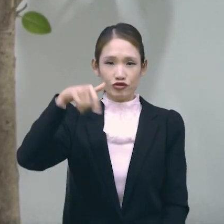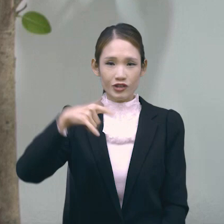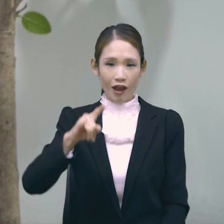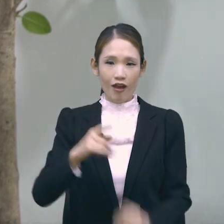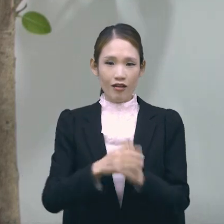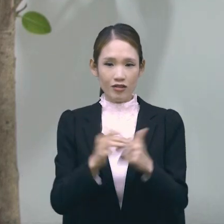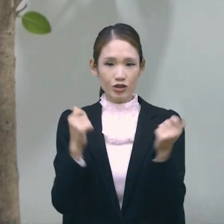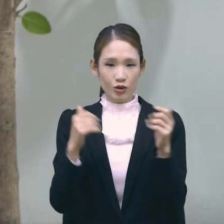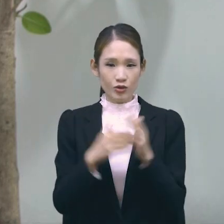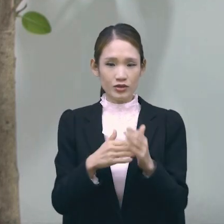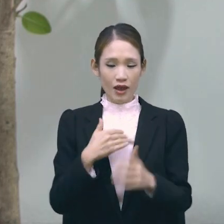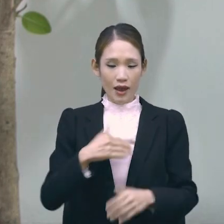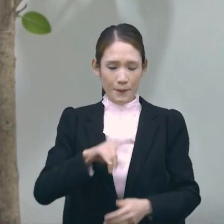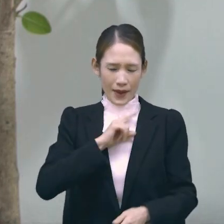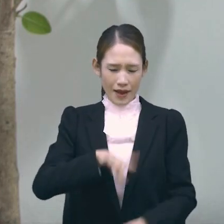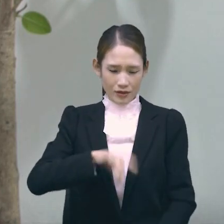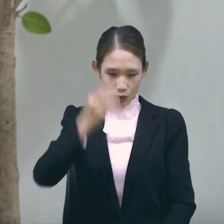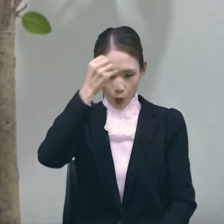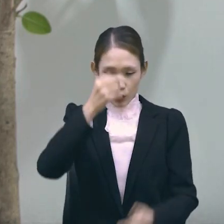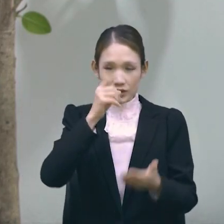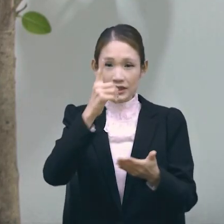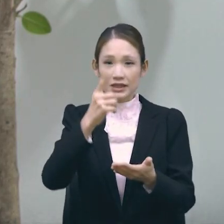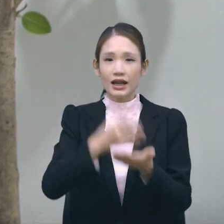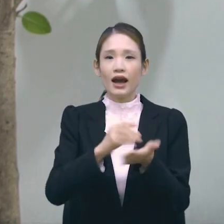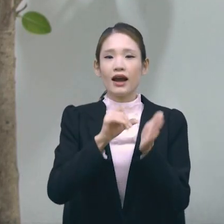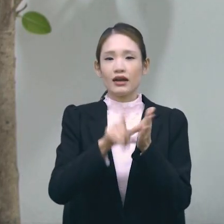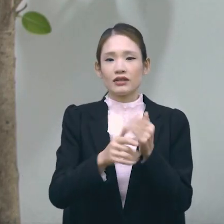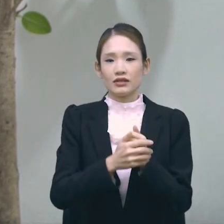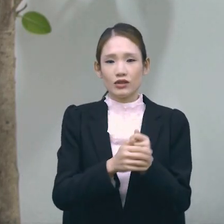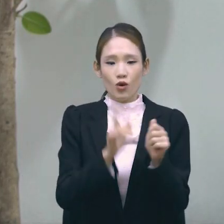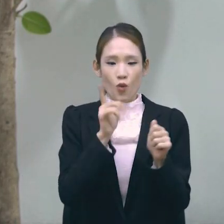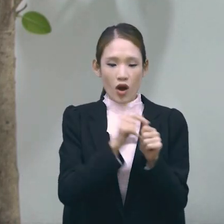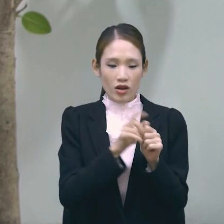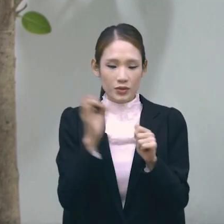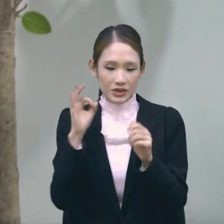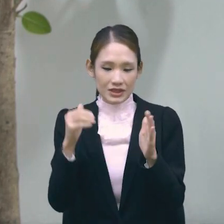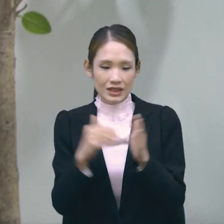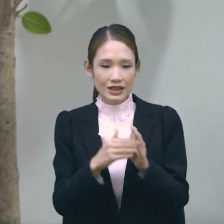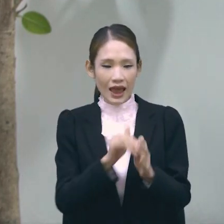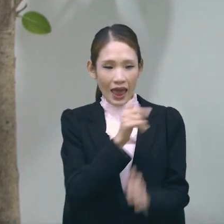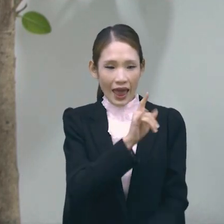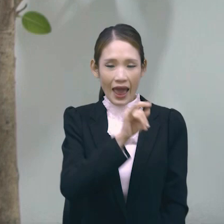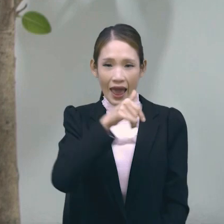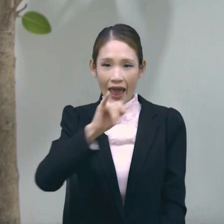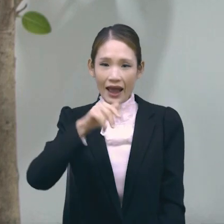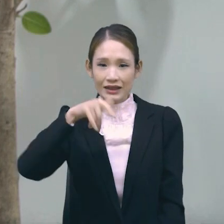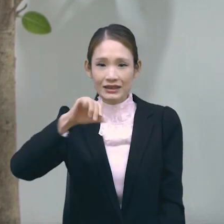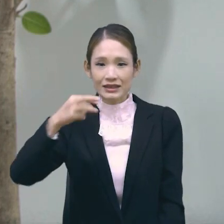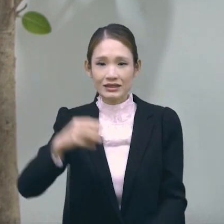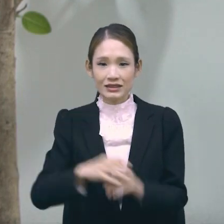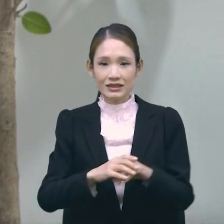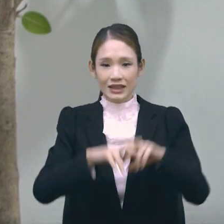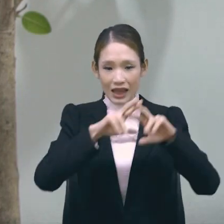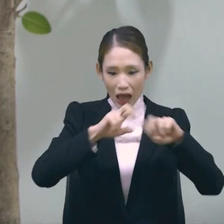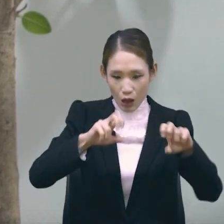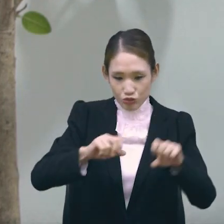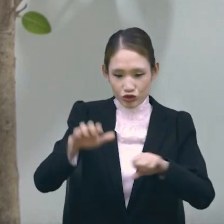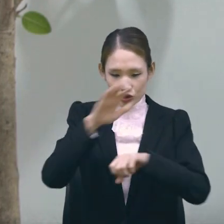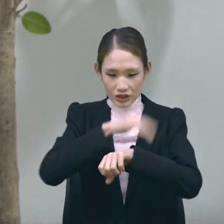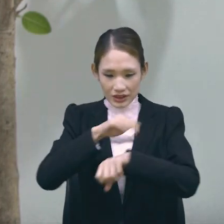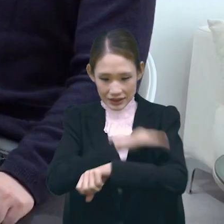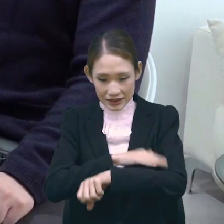싹 바뀌었어요. 제가 처음에 고등학교 1학년 들어갔는데 시간표가 월요일부터 금요일까지 해해실실 해해실실이고